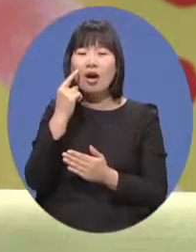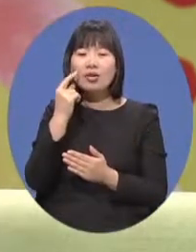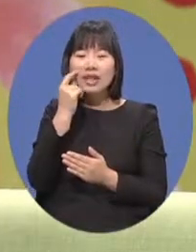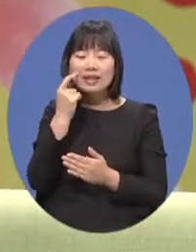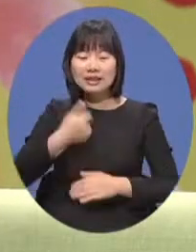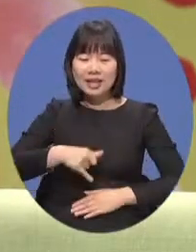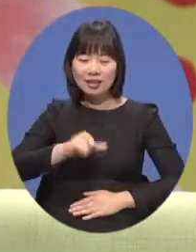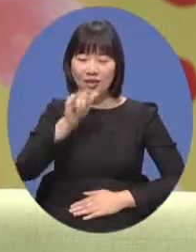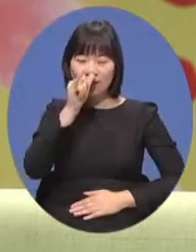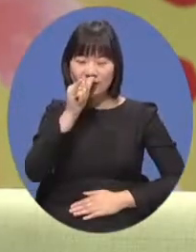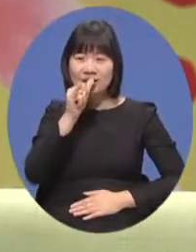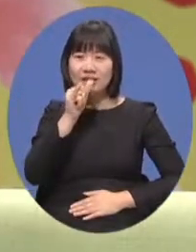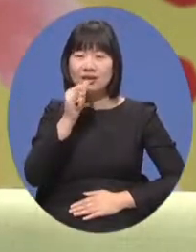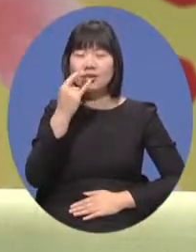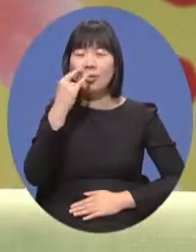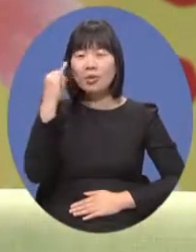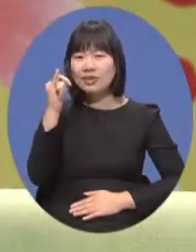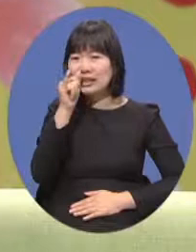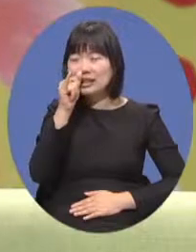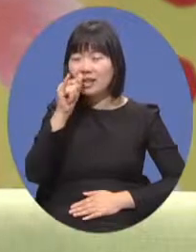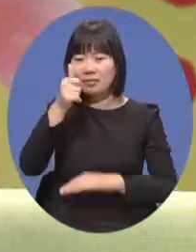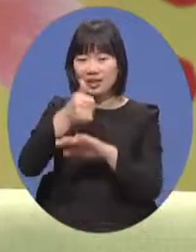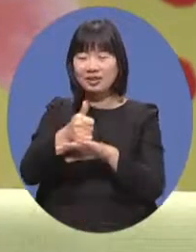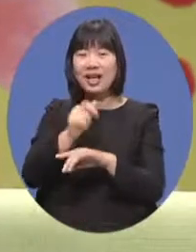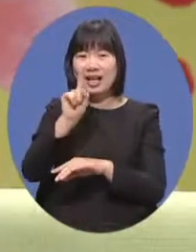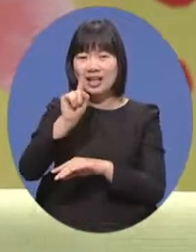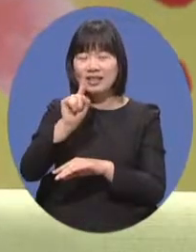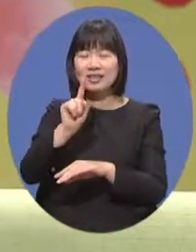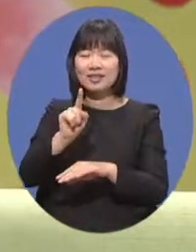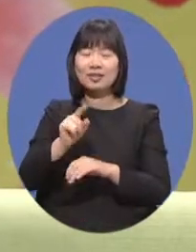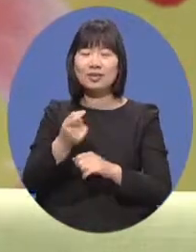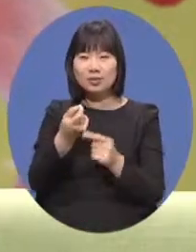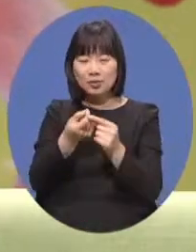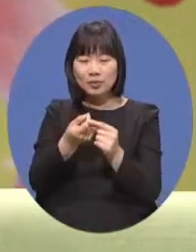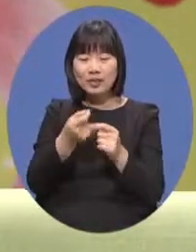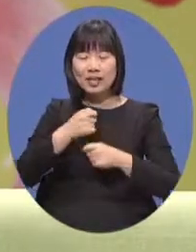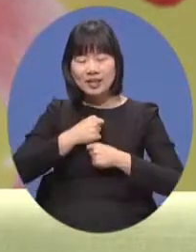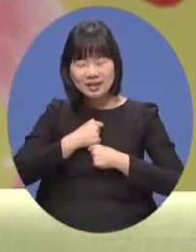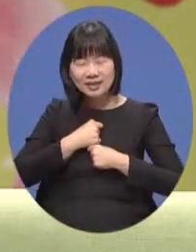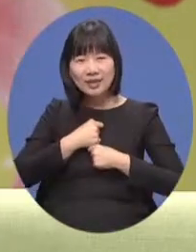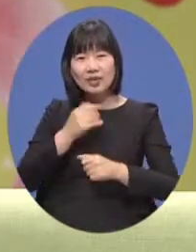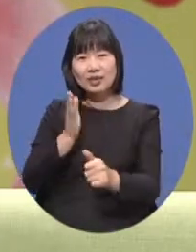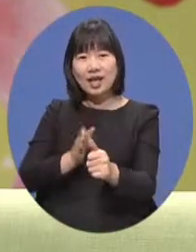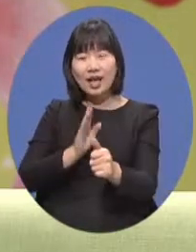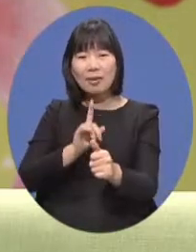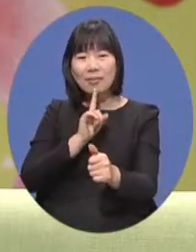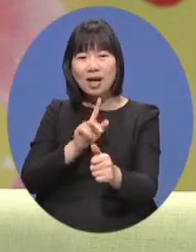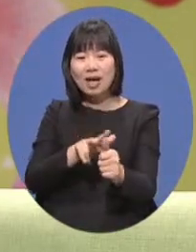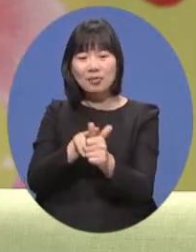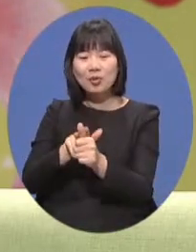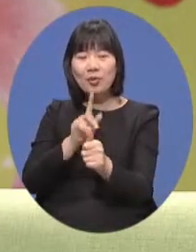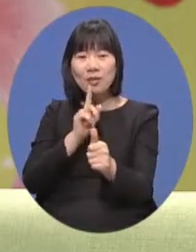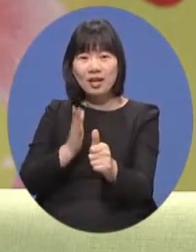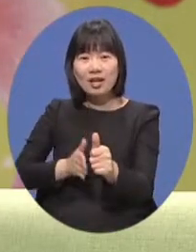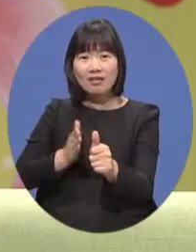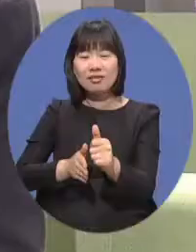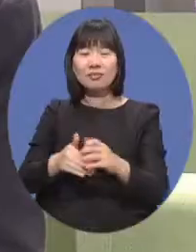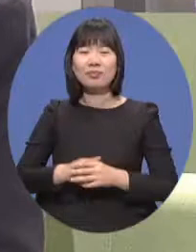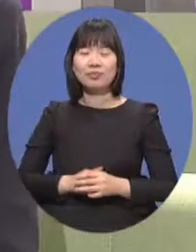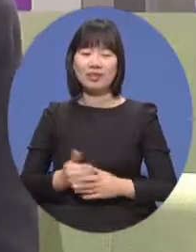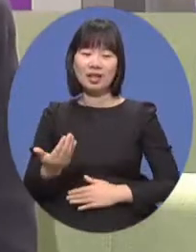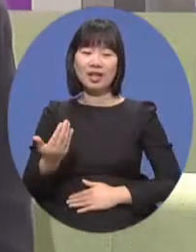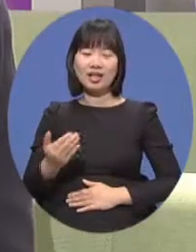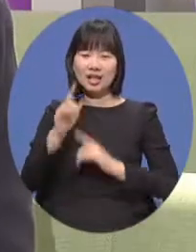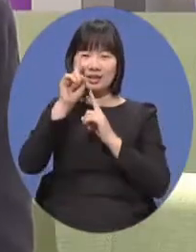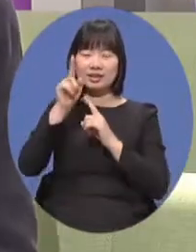그런 어머니들을 위해서도 마지막으로 한 가지 요거는 조금 꼭 지켜달라 네. 하는 이런 팁을 좀 주신다면요. 그러니까 이제 아까